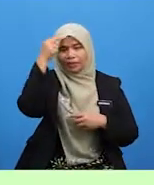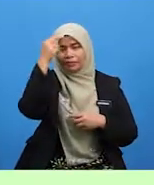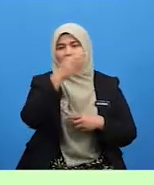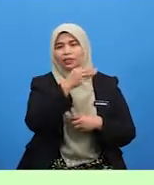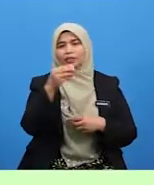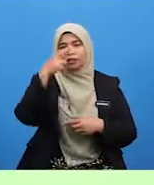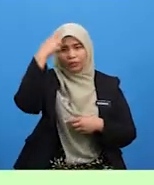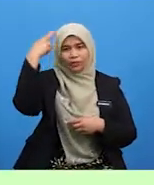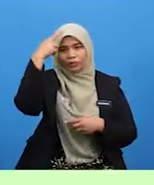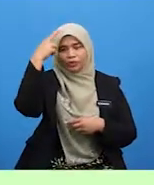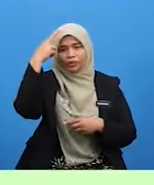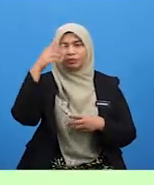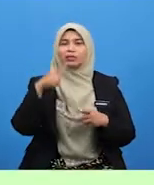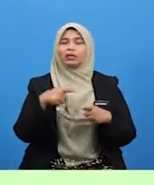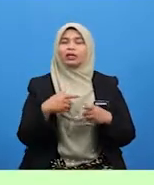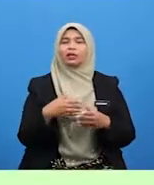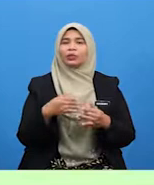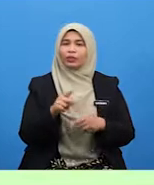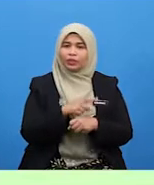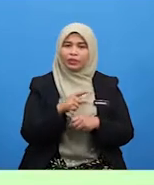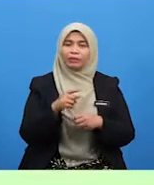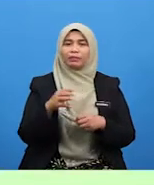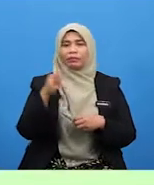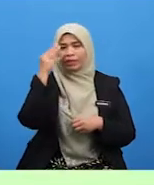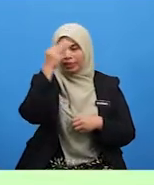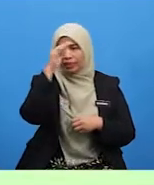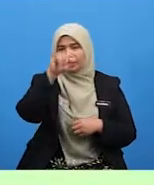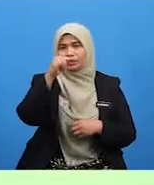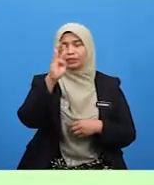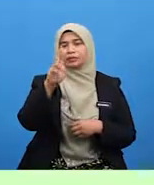Nabi dan Rasul melalui Malaikat Jibril.